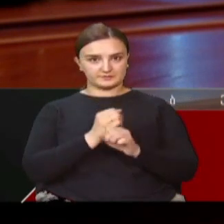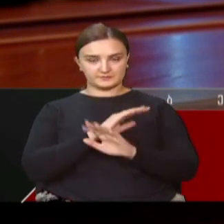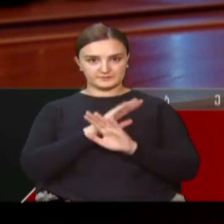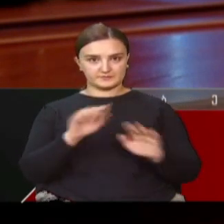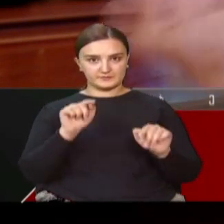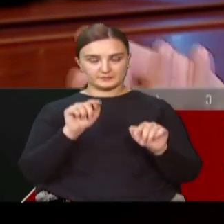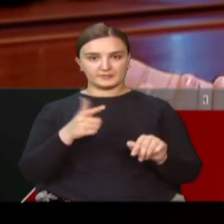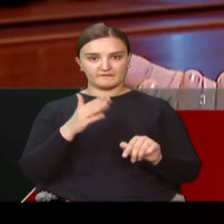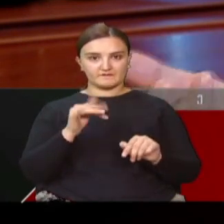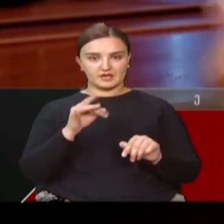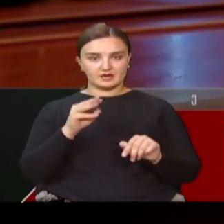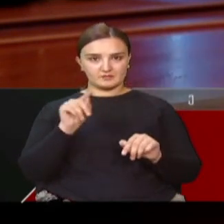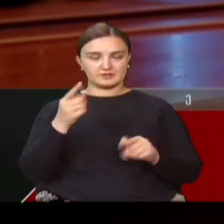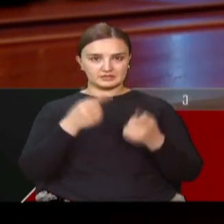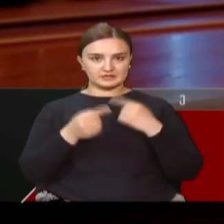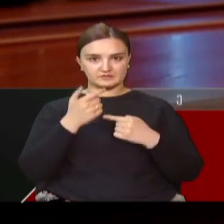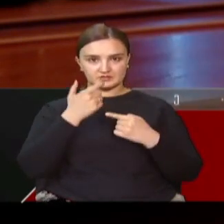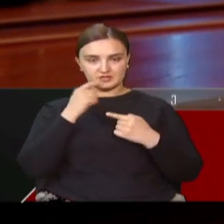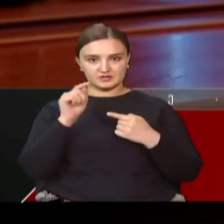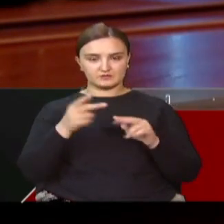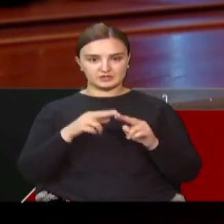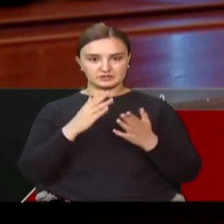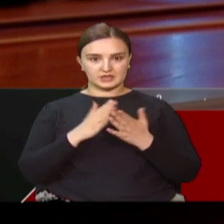miadga gvaramias da ekhla ukve saakashvlis. Es ari